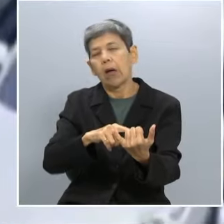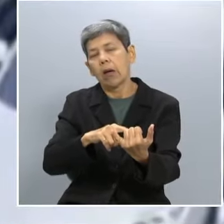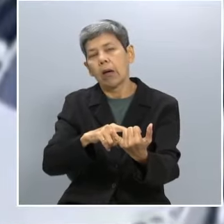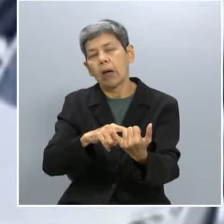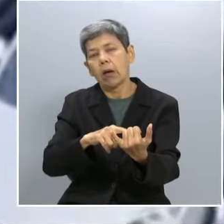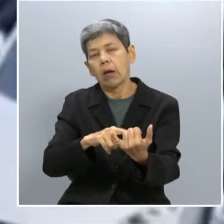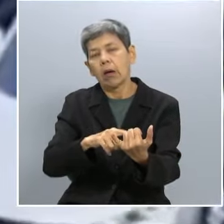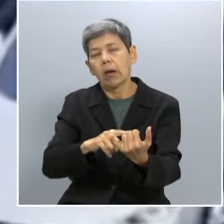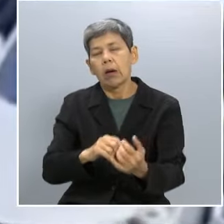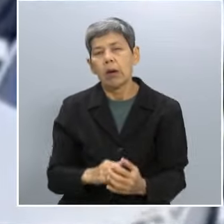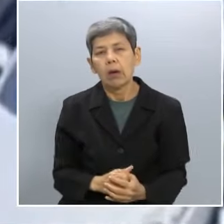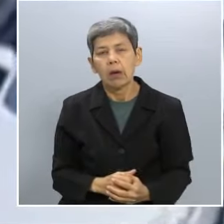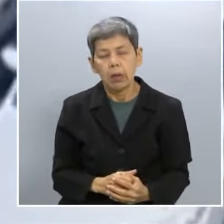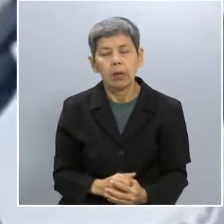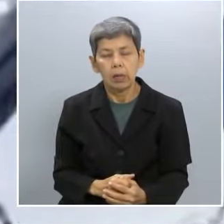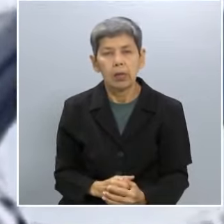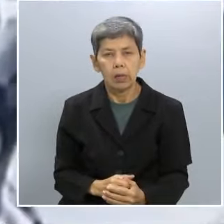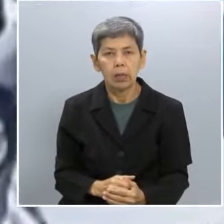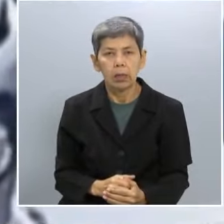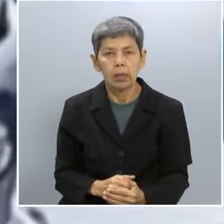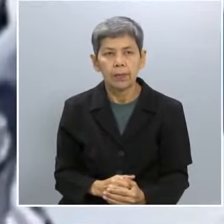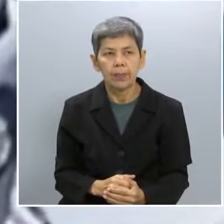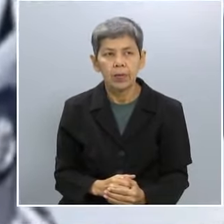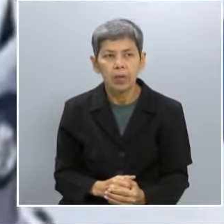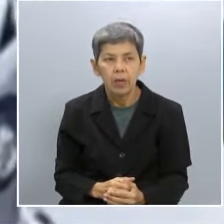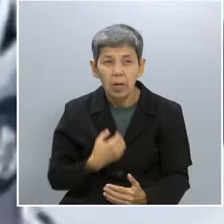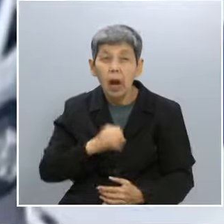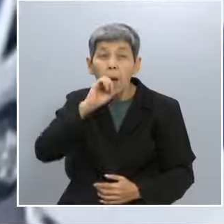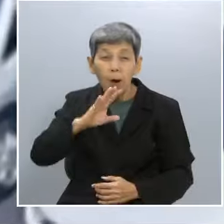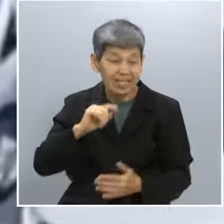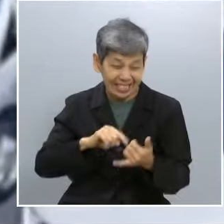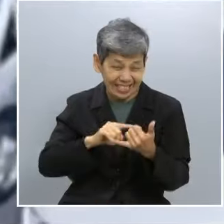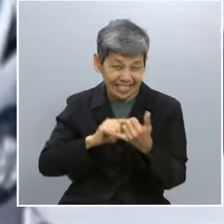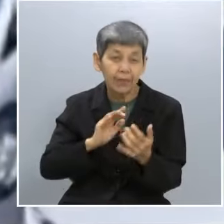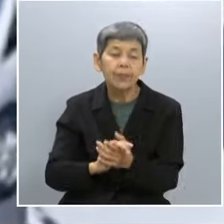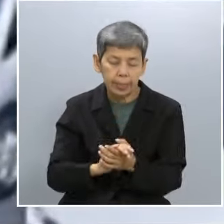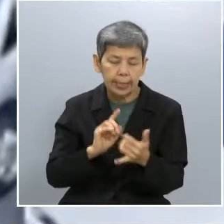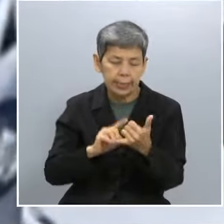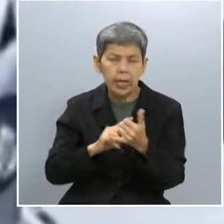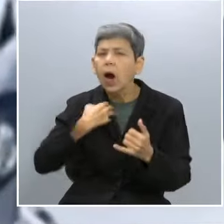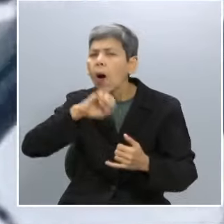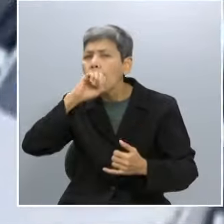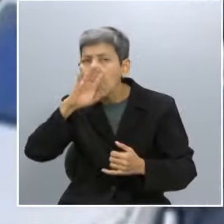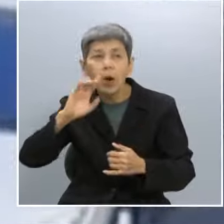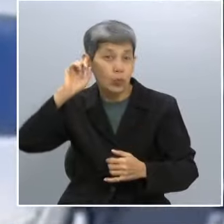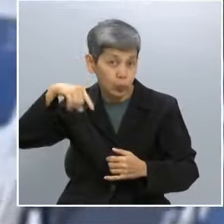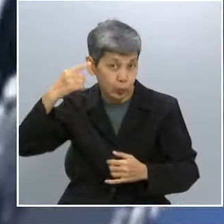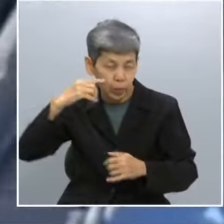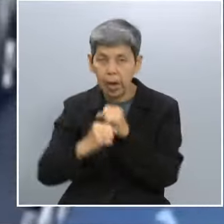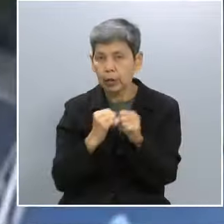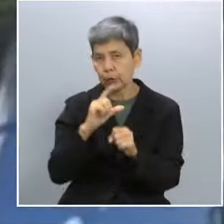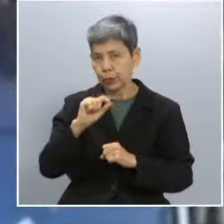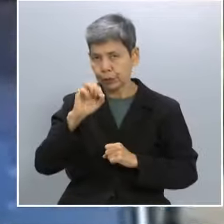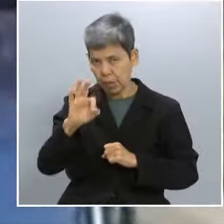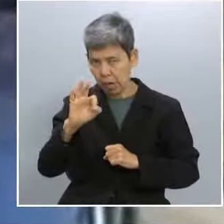อืนี่ฮะคือคนที่ร้องเรียนนี่เชื่อว่าฮากิมนะฮะคุณฮากิมเนี่ยแอายุ 29